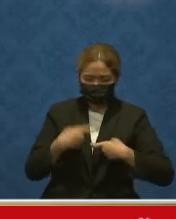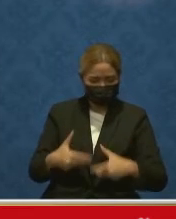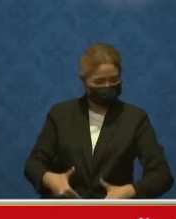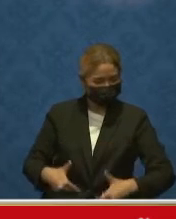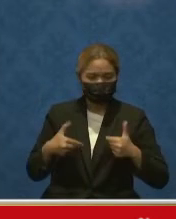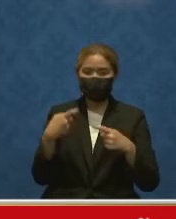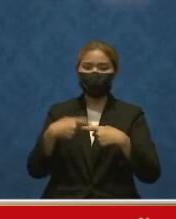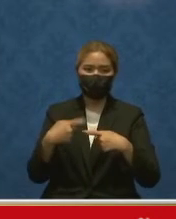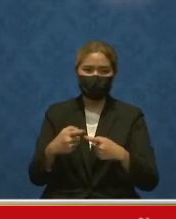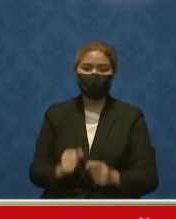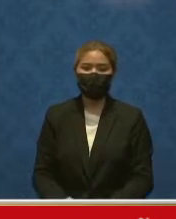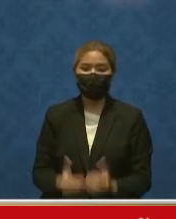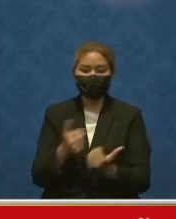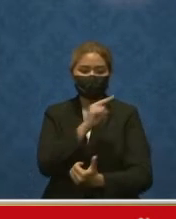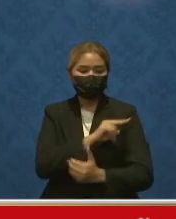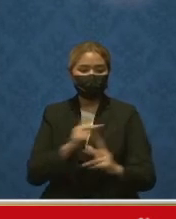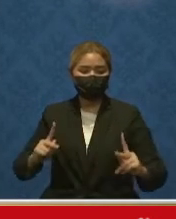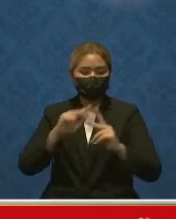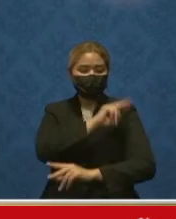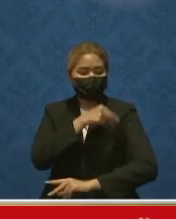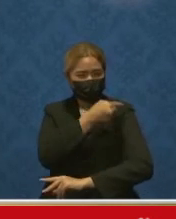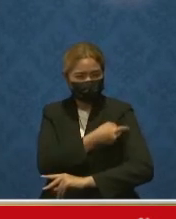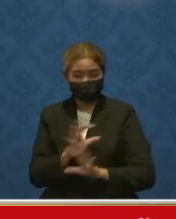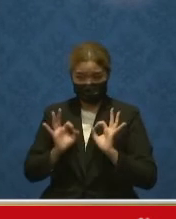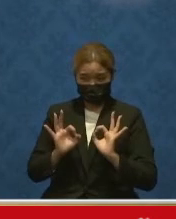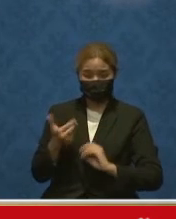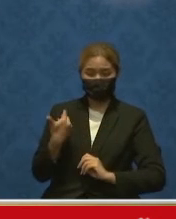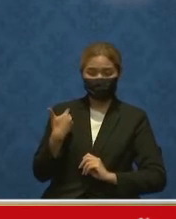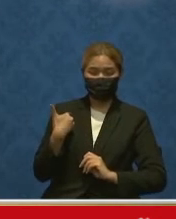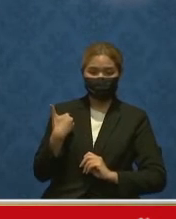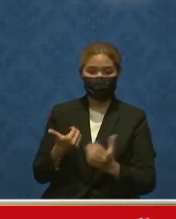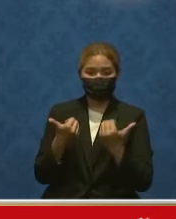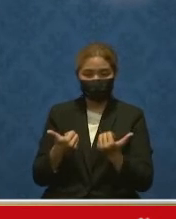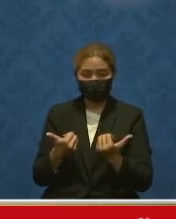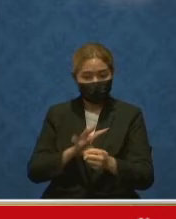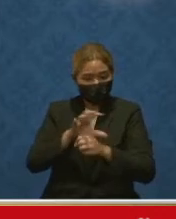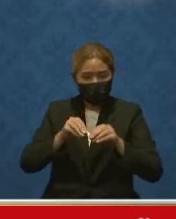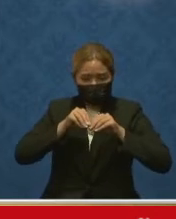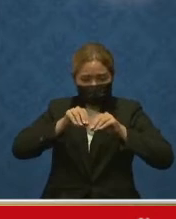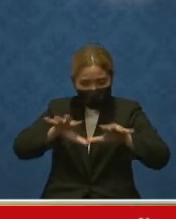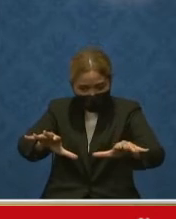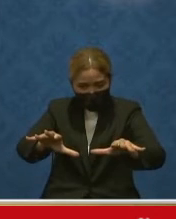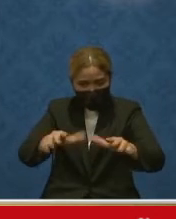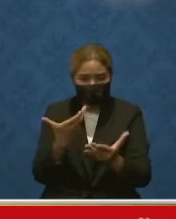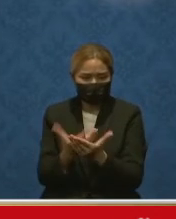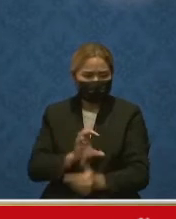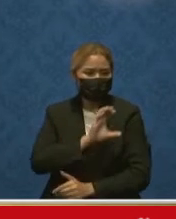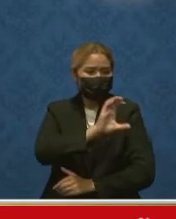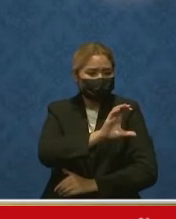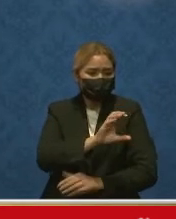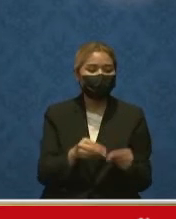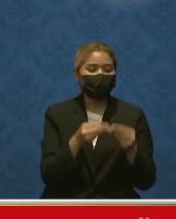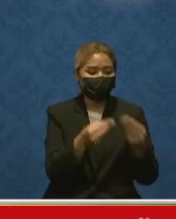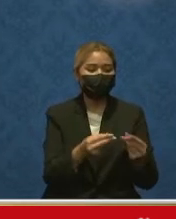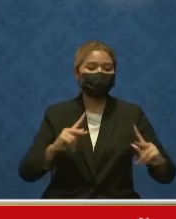โอเคหรอวันนี้ในเมื่อเขาทำงานเกี่ยวกับโควิชเอาไปแถมในเขาก็ได้ลองหยุดก่อนได้ไหมจะ